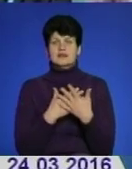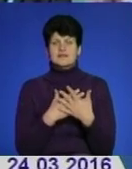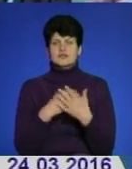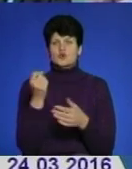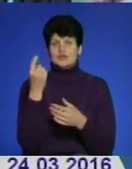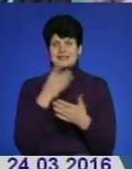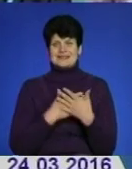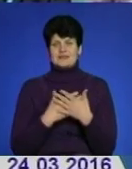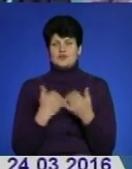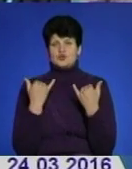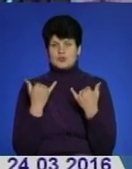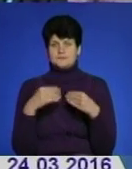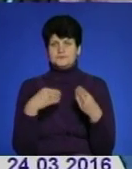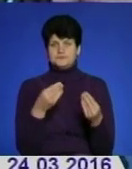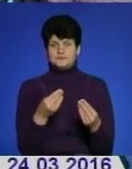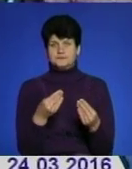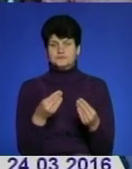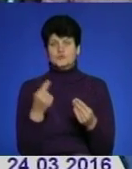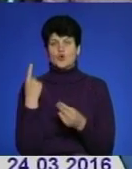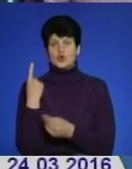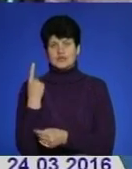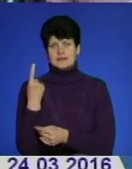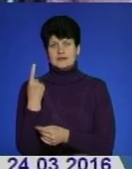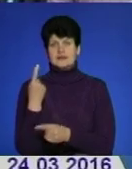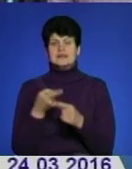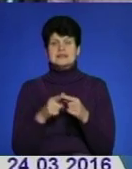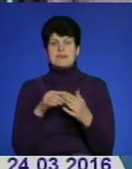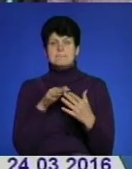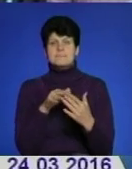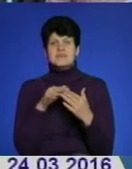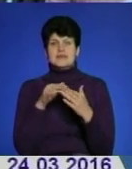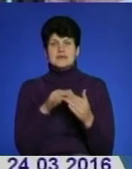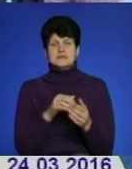активістів громадської організації «Автомайдан Тернопіль». Один з них – це